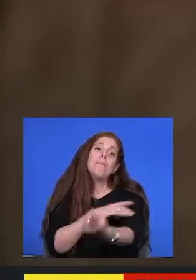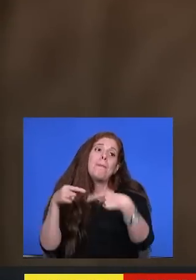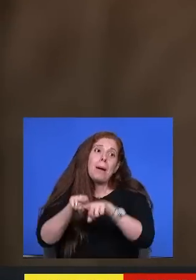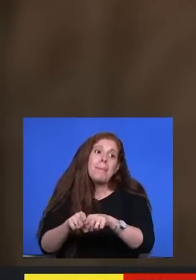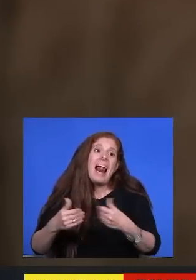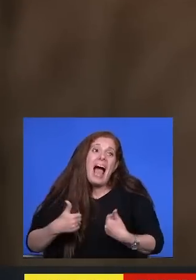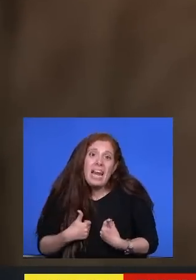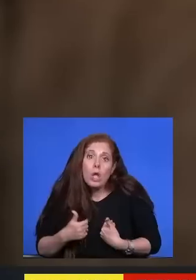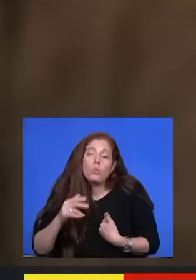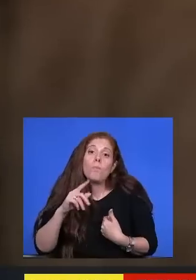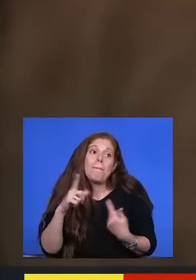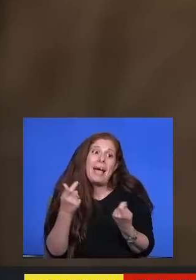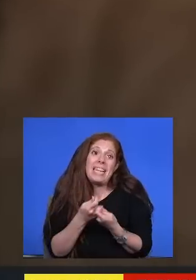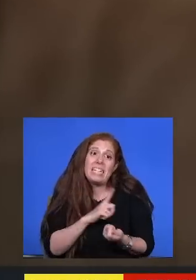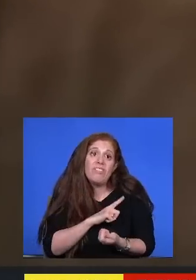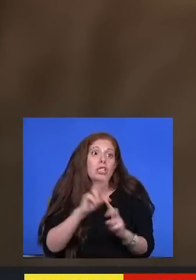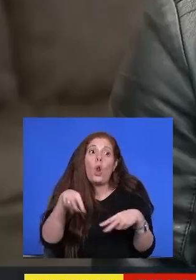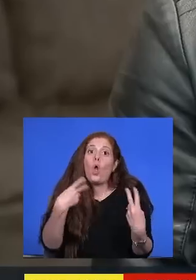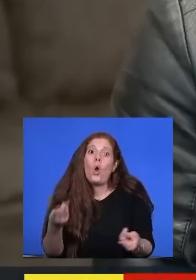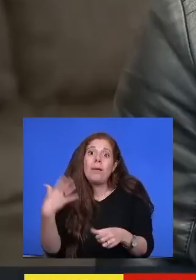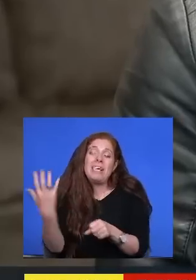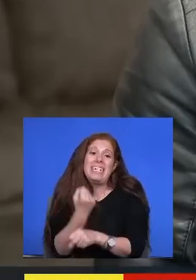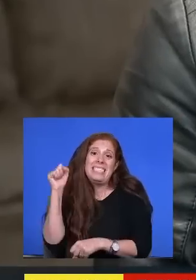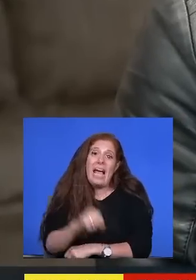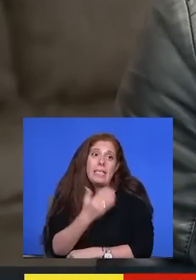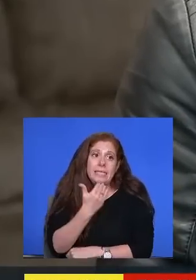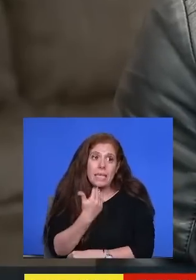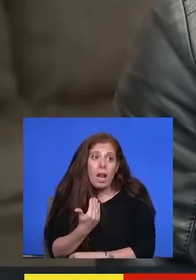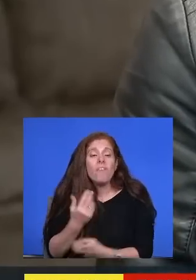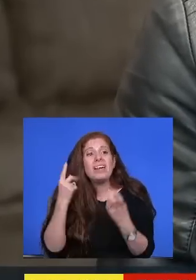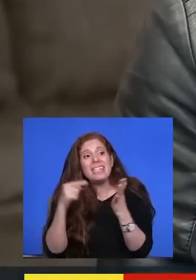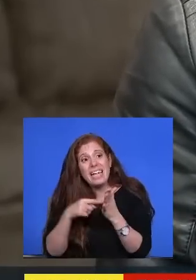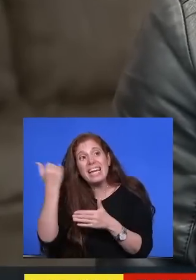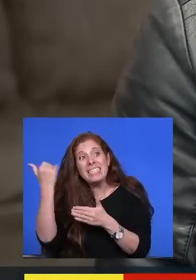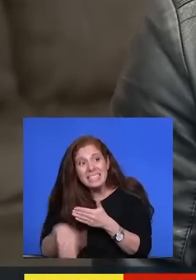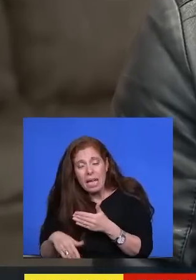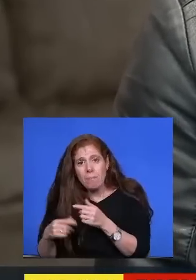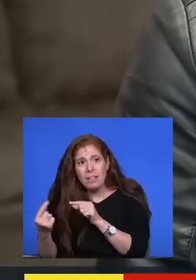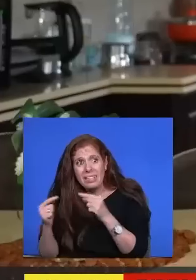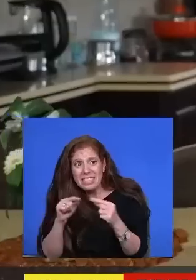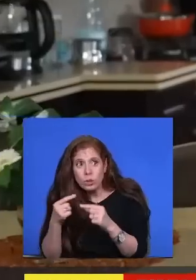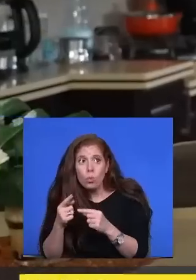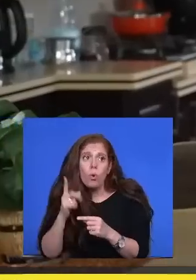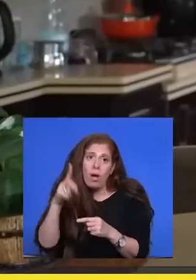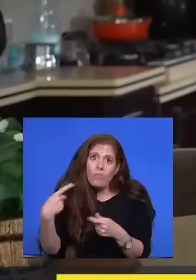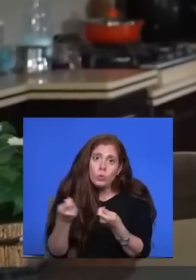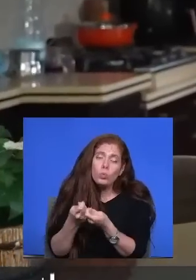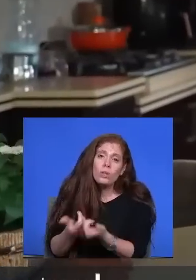القدره نهزم اسرائيل عسكريا بس ولكن حتى ينتهي لازم يكون في هناك شريك